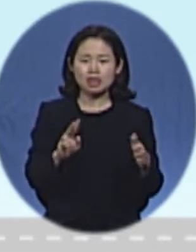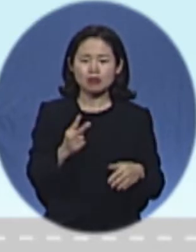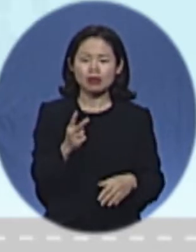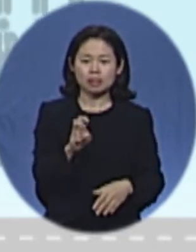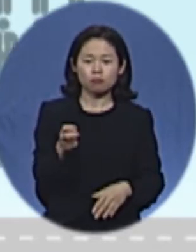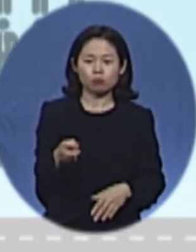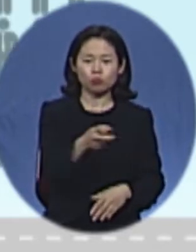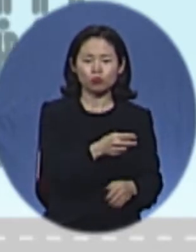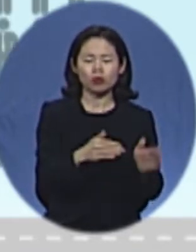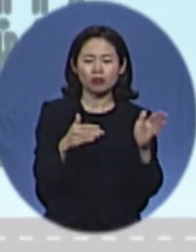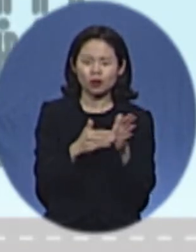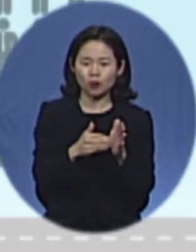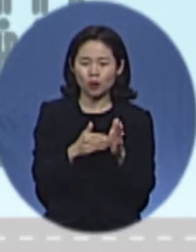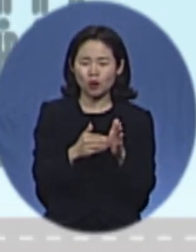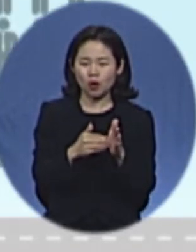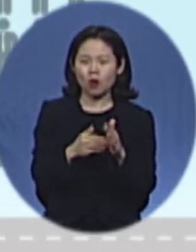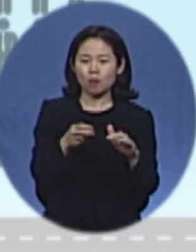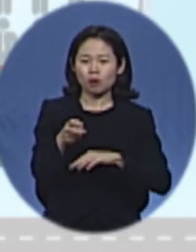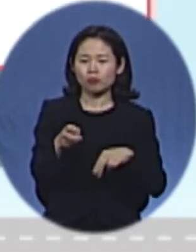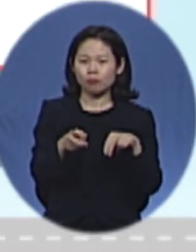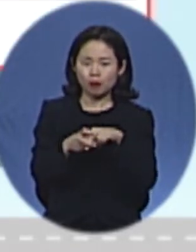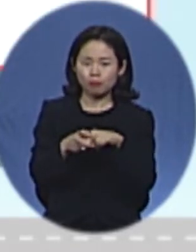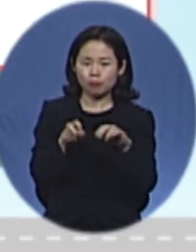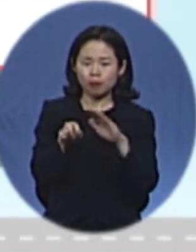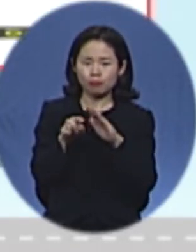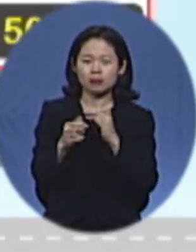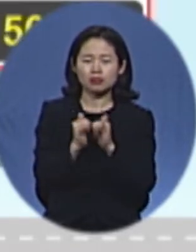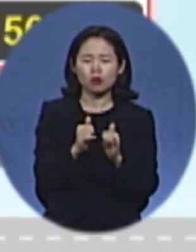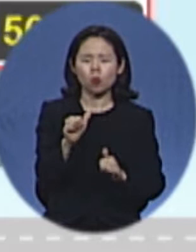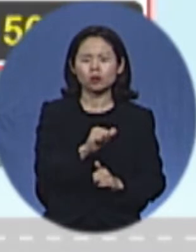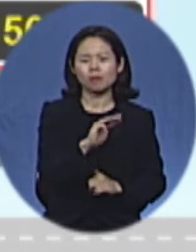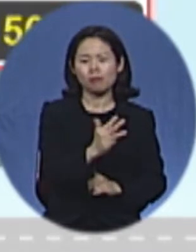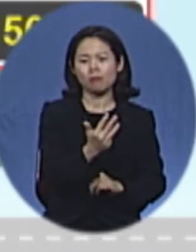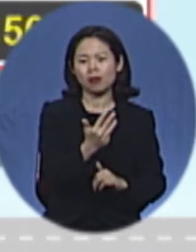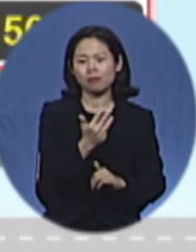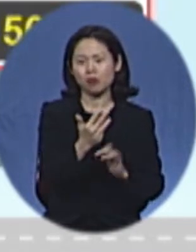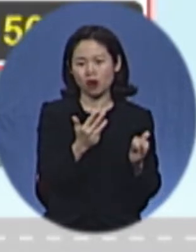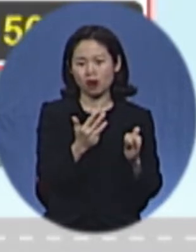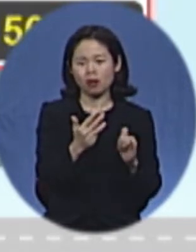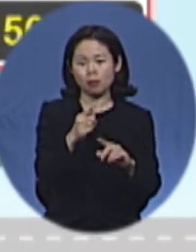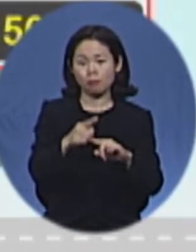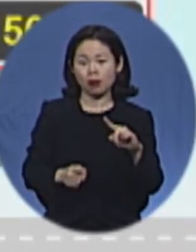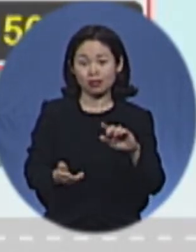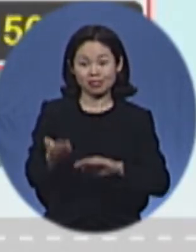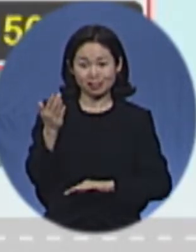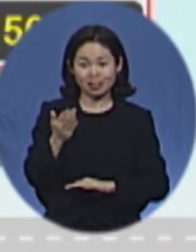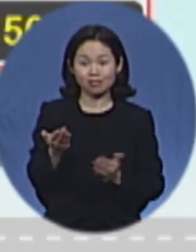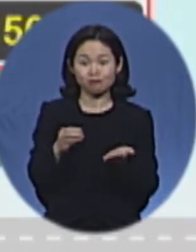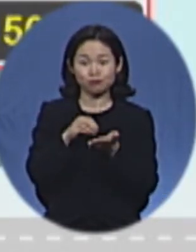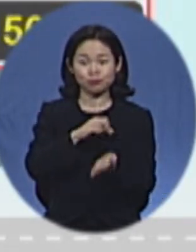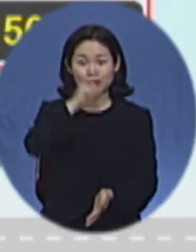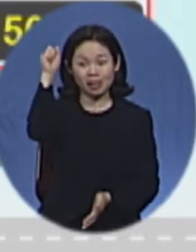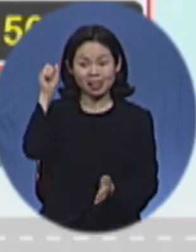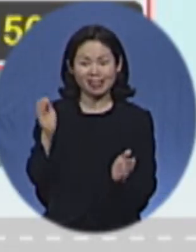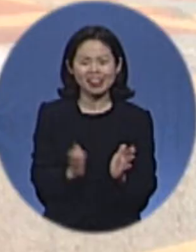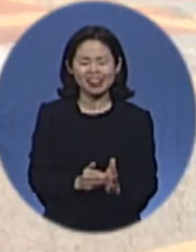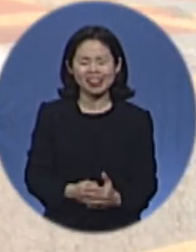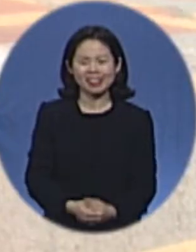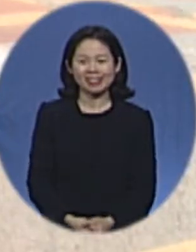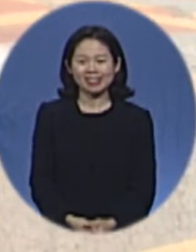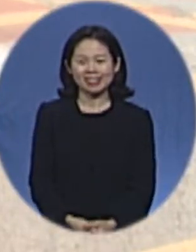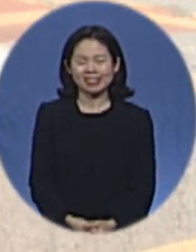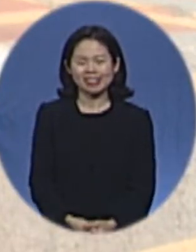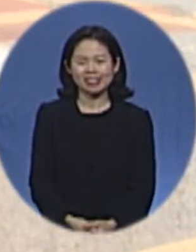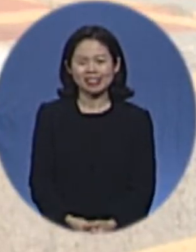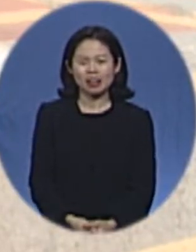운영했고 버스를 찾은 구직자는 5,800여 명. 이 중 절반 이상이 취업에 성공했습니다.